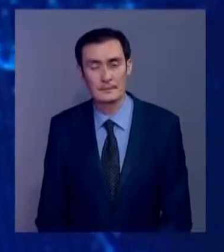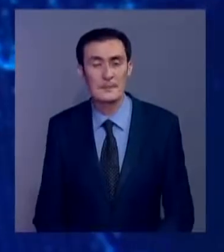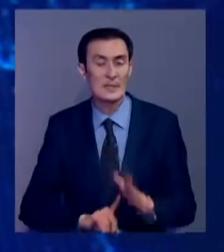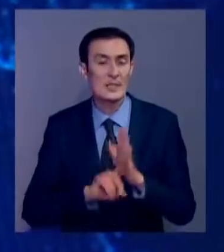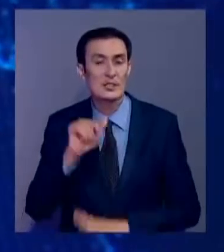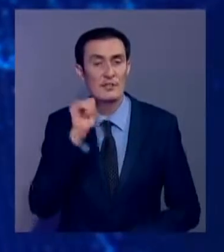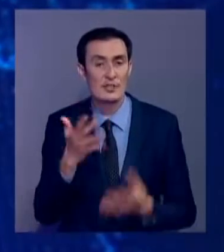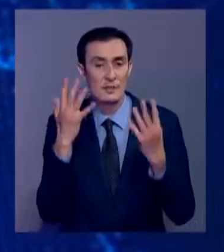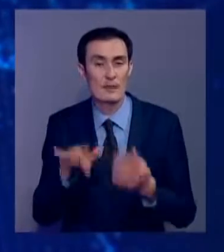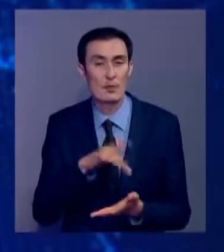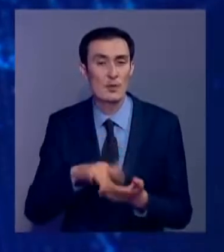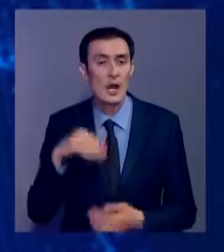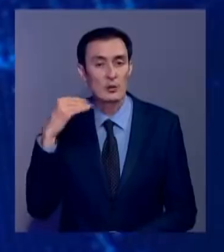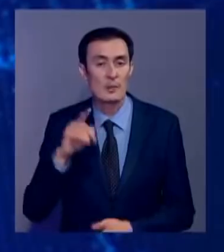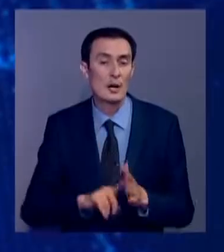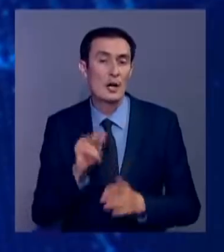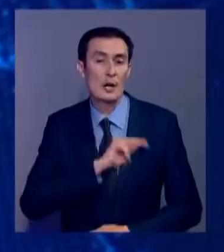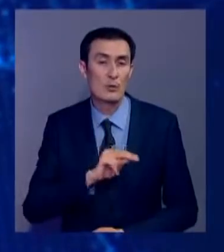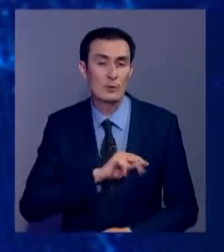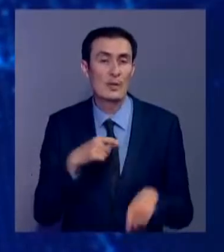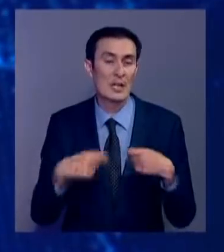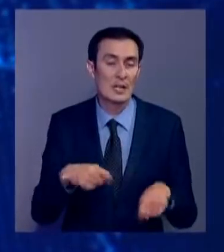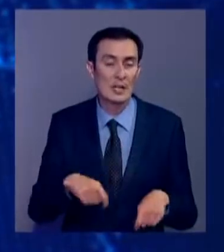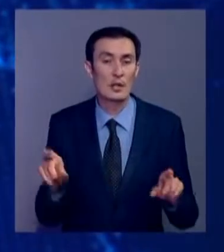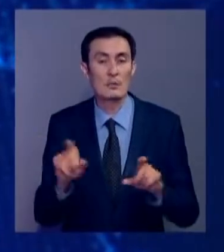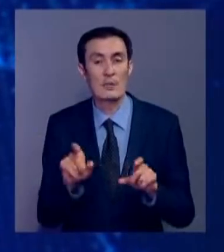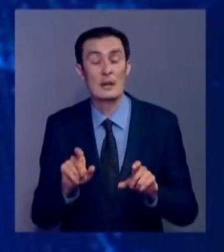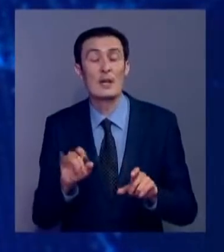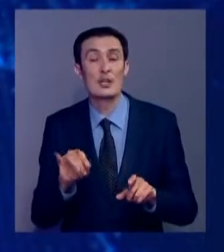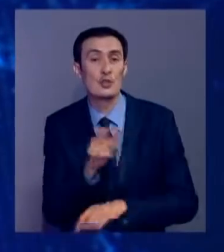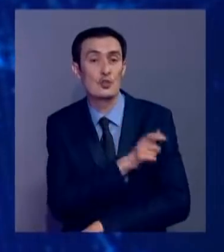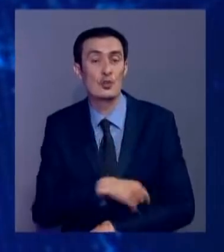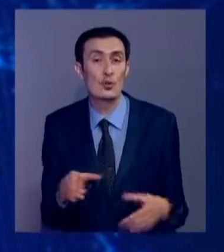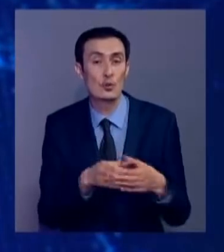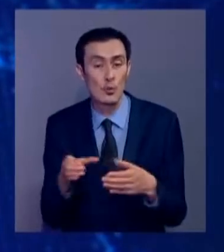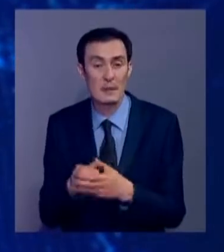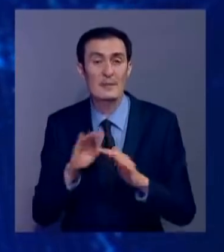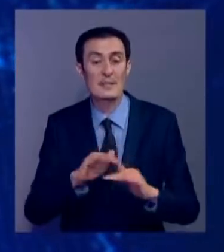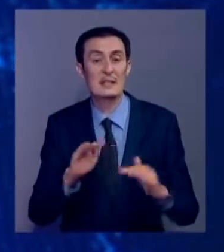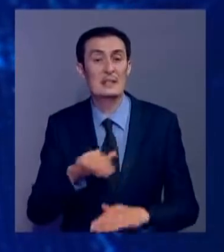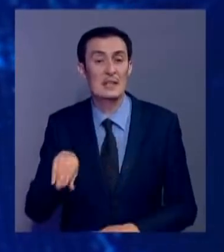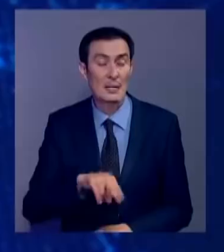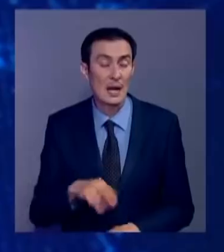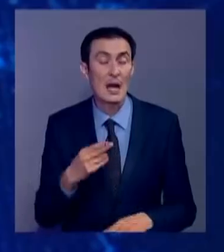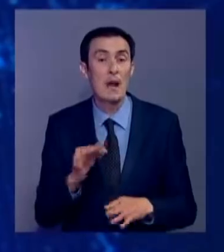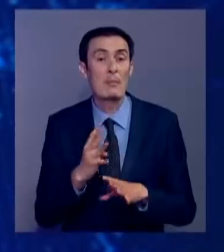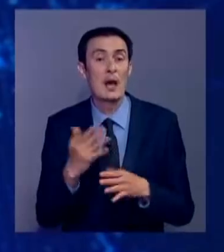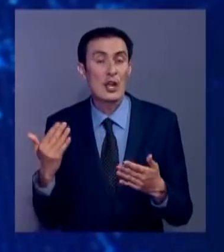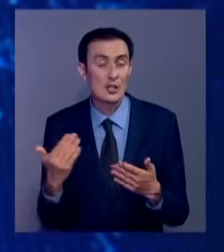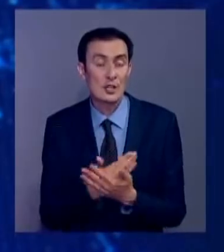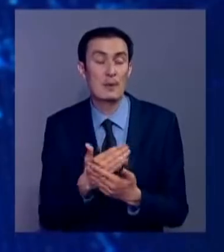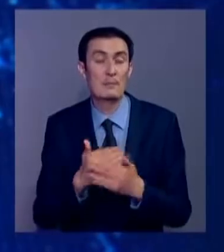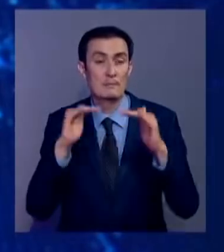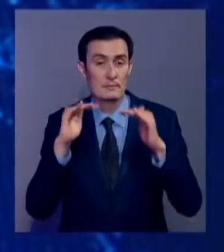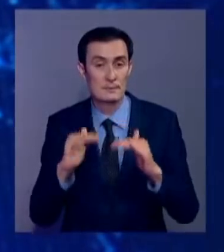С завтрашнего дня в Актобе возобновляют работу рынки, торговые дома и дежурные группы в детских садах. Об очередных